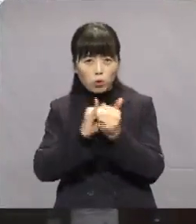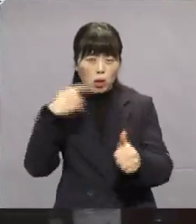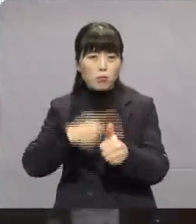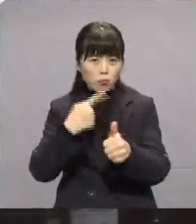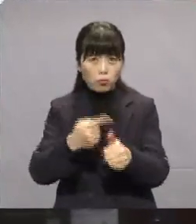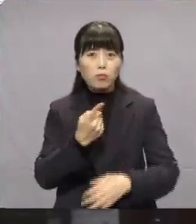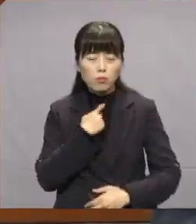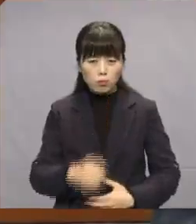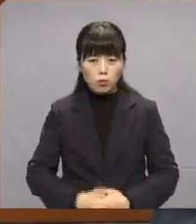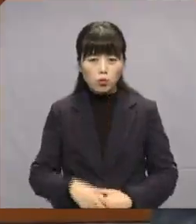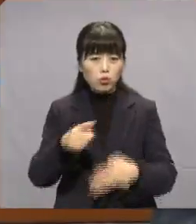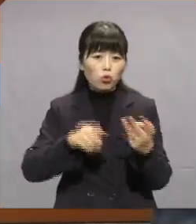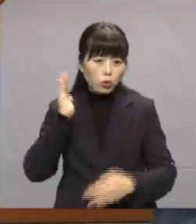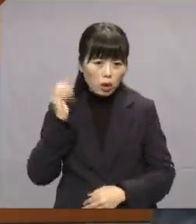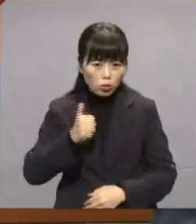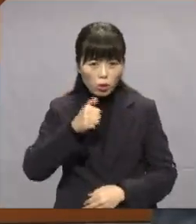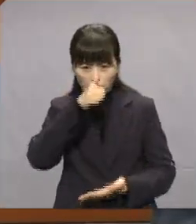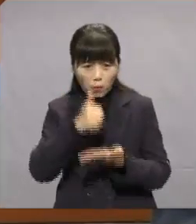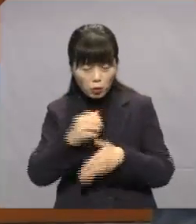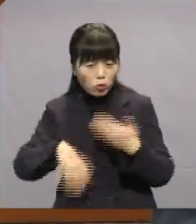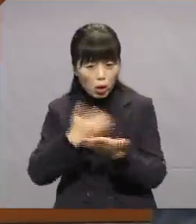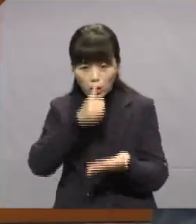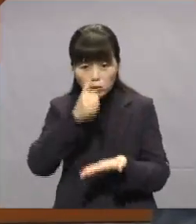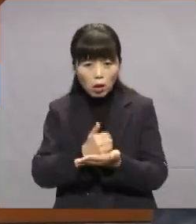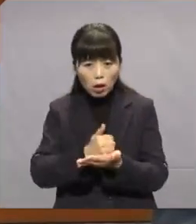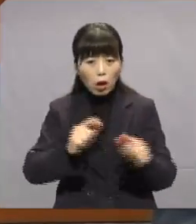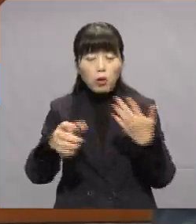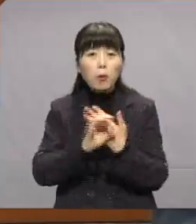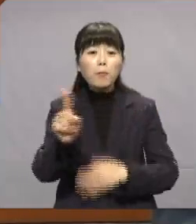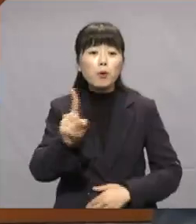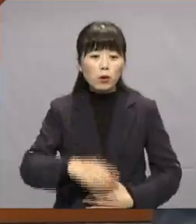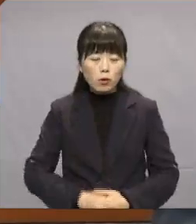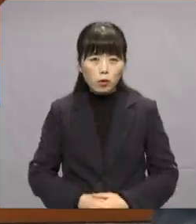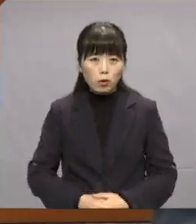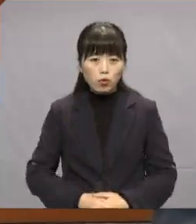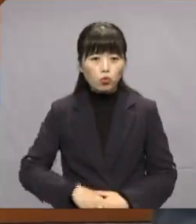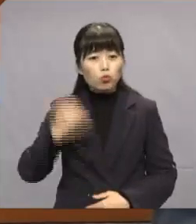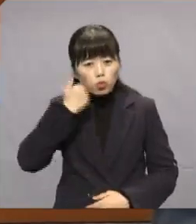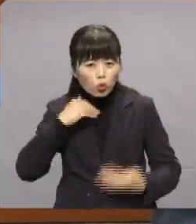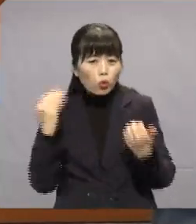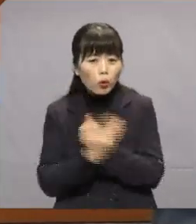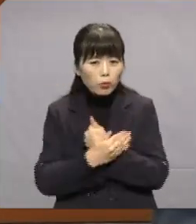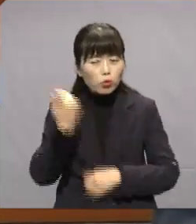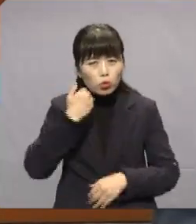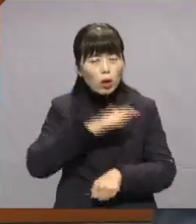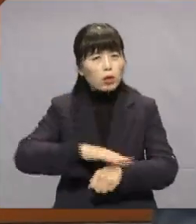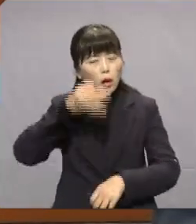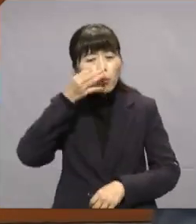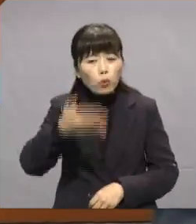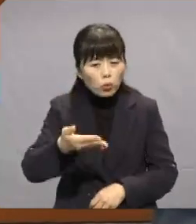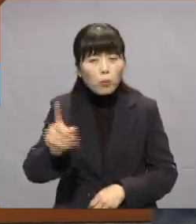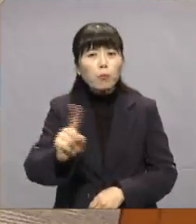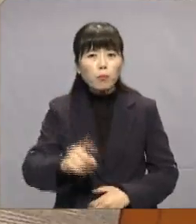맹비난했고, 윤석열이 저지른 범죄가 내란죄가 아니면 뭐란 말입니까? 도대체 누구를 감싸주고 누구에게 잘